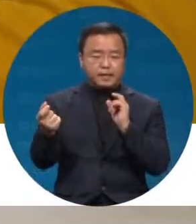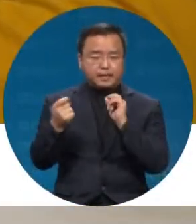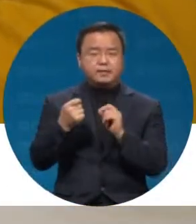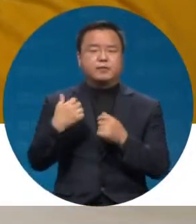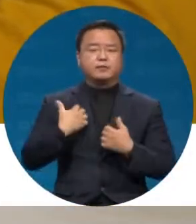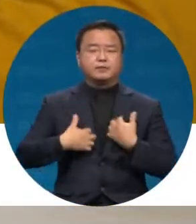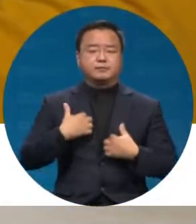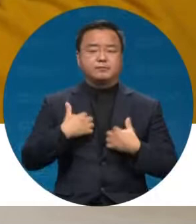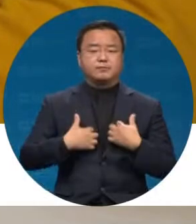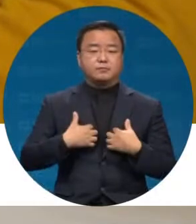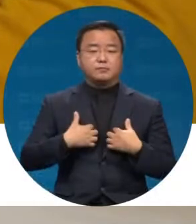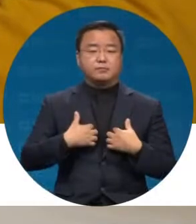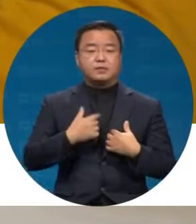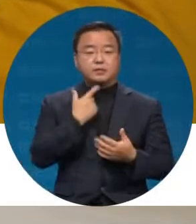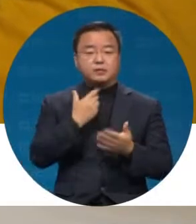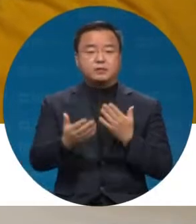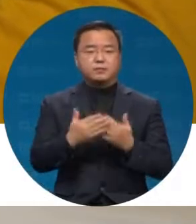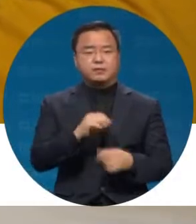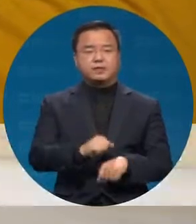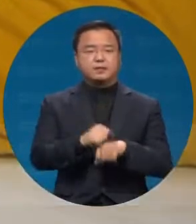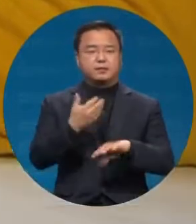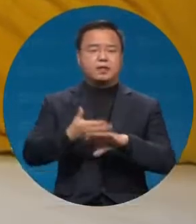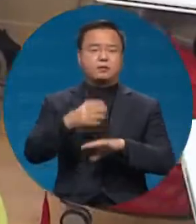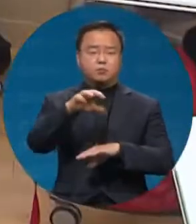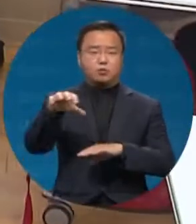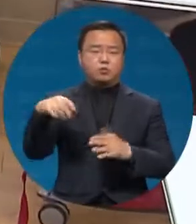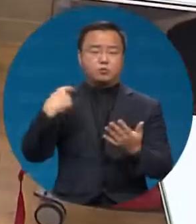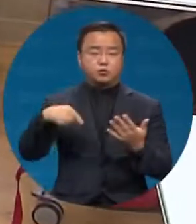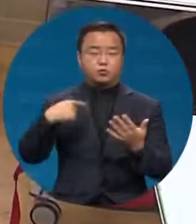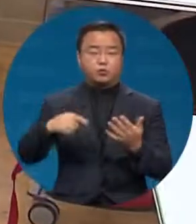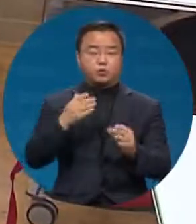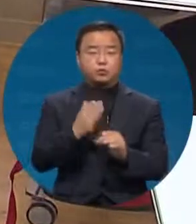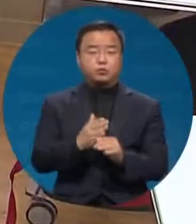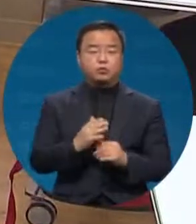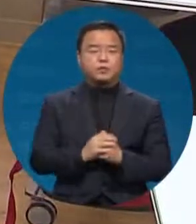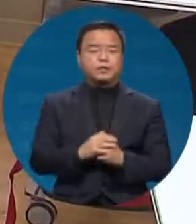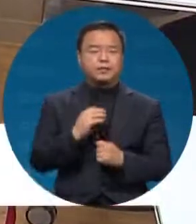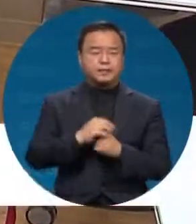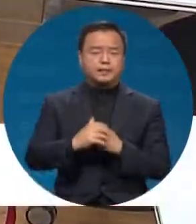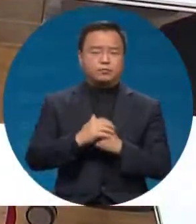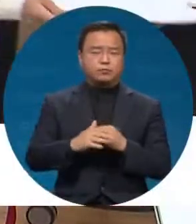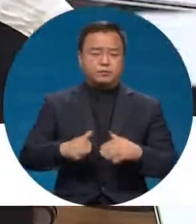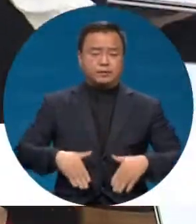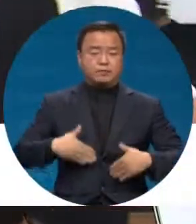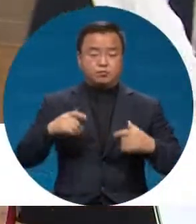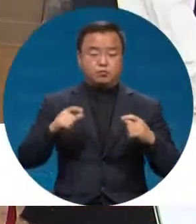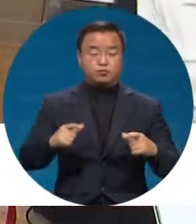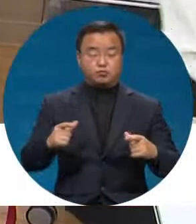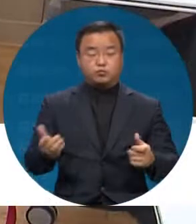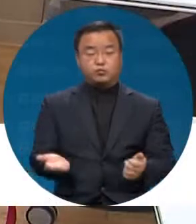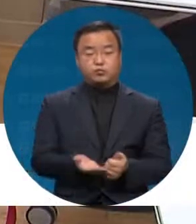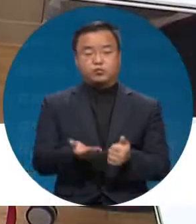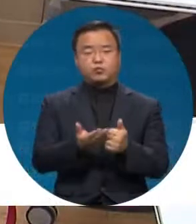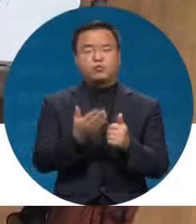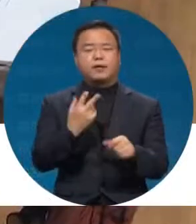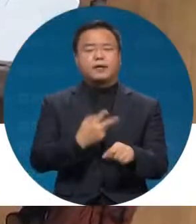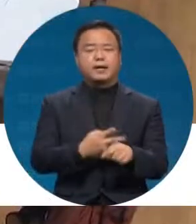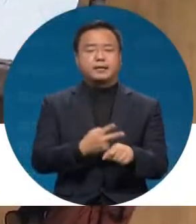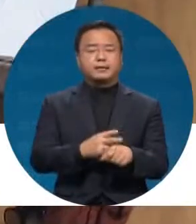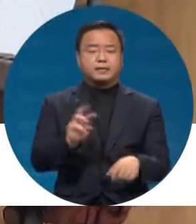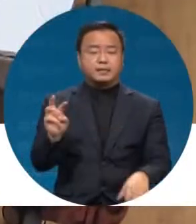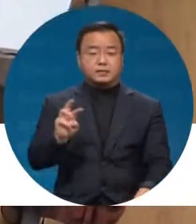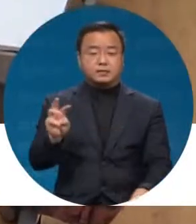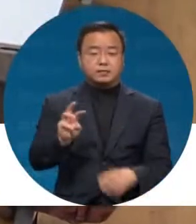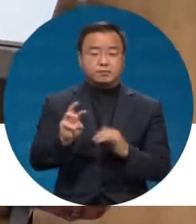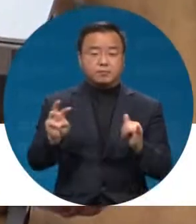사이니까 다른데도 수업 많이 나가고 있습니다 대구시 남구 가 운영하는 양성 과정을 거친 강사 30명이